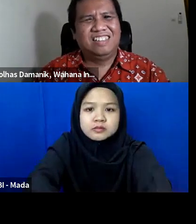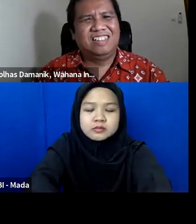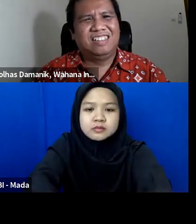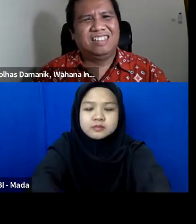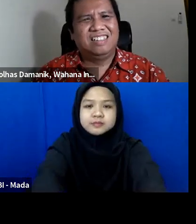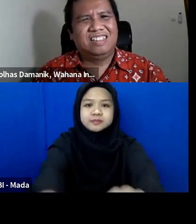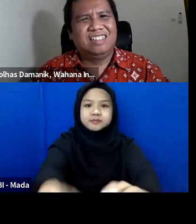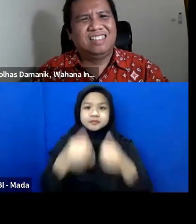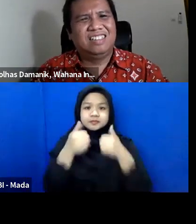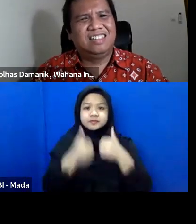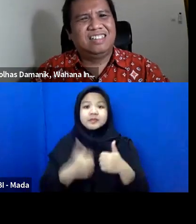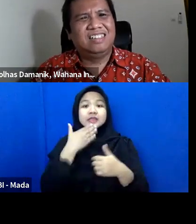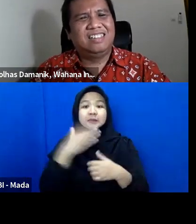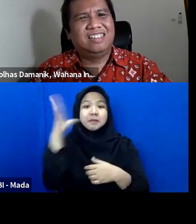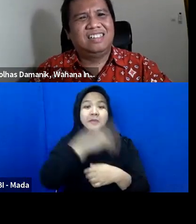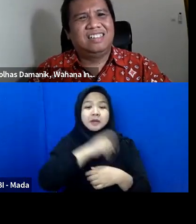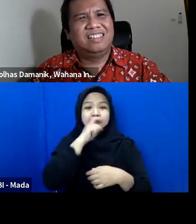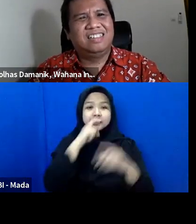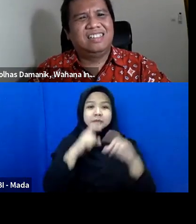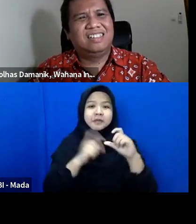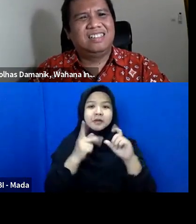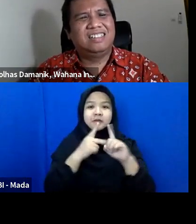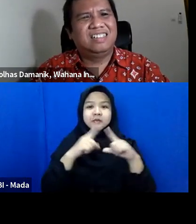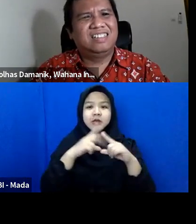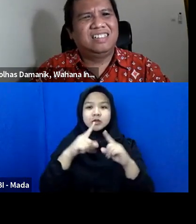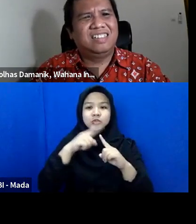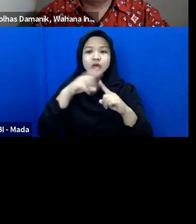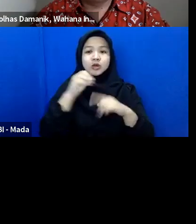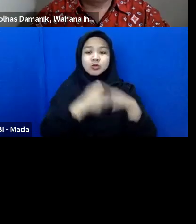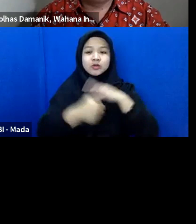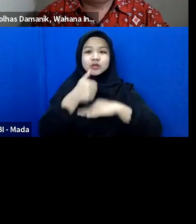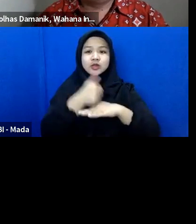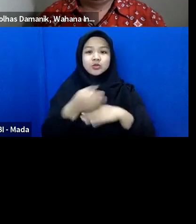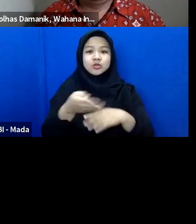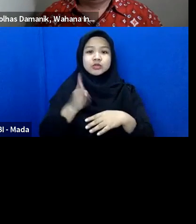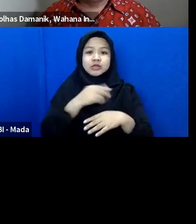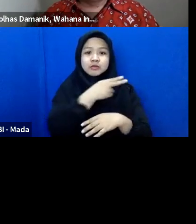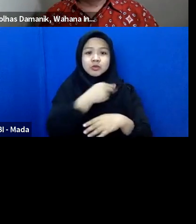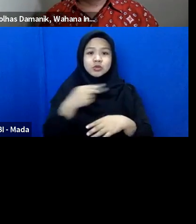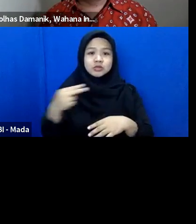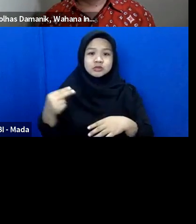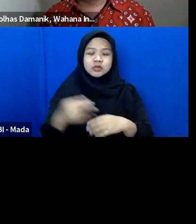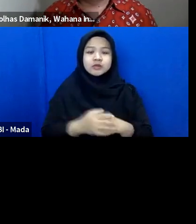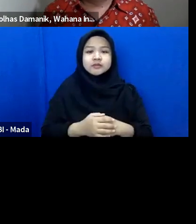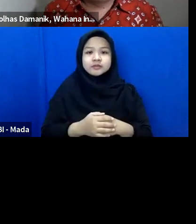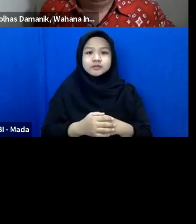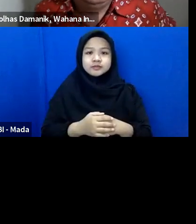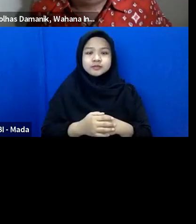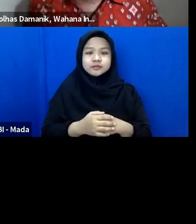Hai Hai selamat malam kepada bapak Soeharto selaku direktur tidak Indonesia kepada